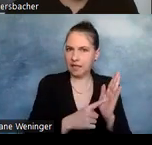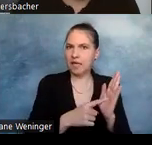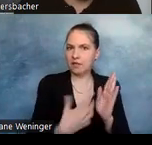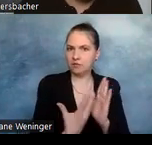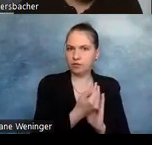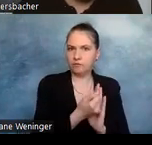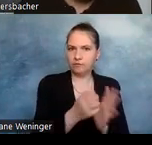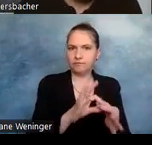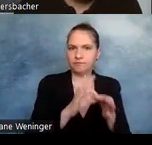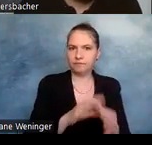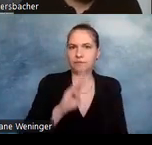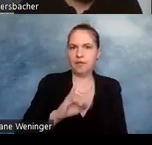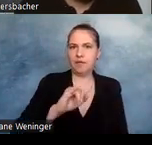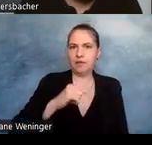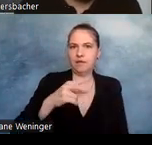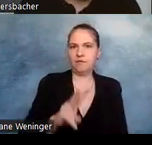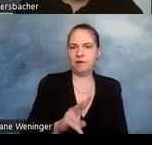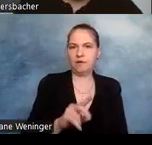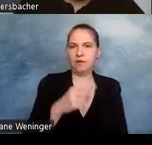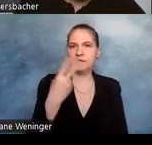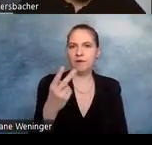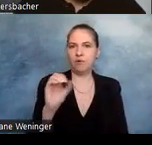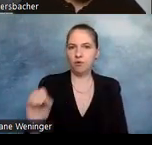ab. Konkret sind es